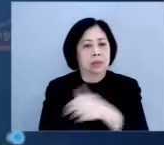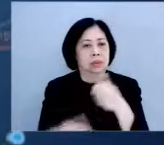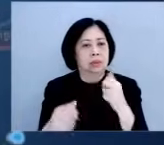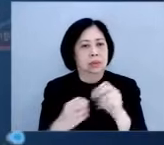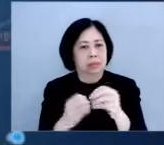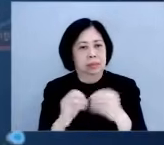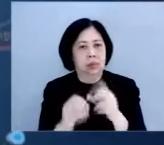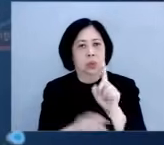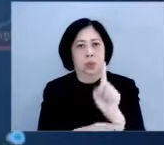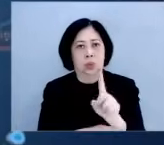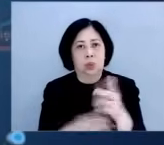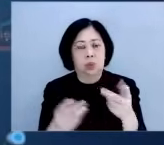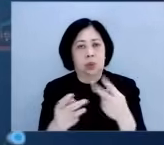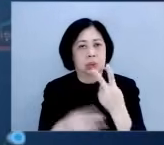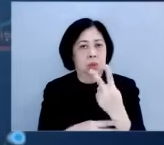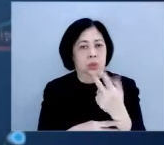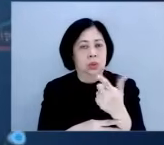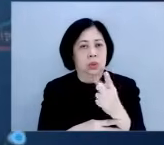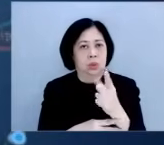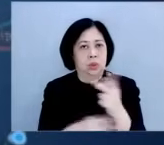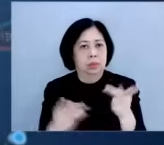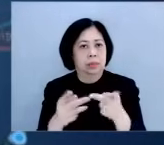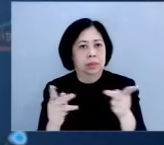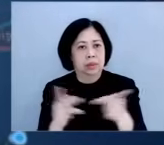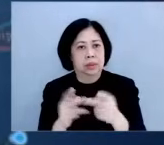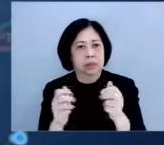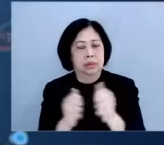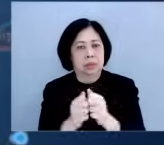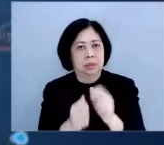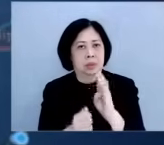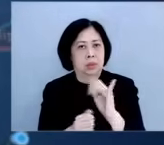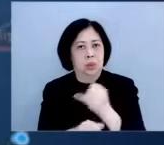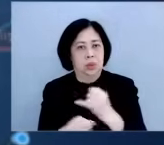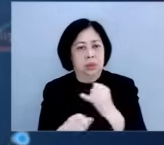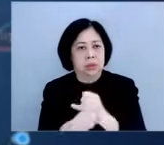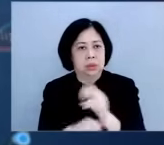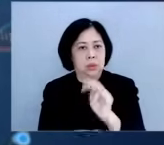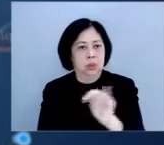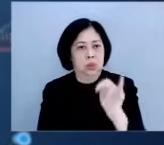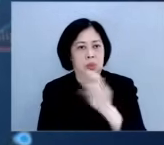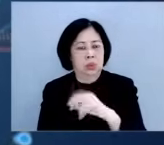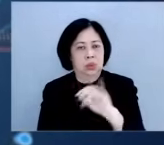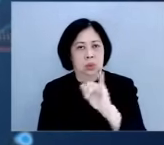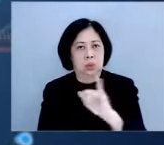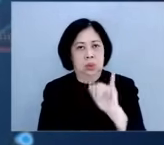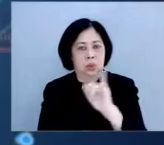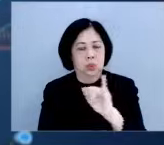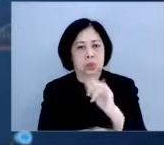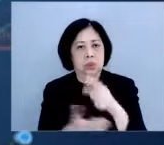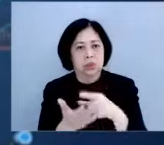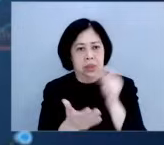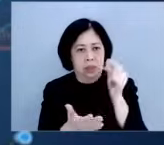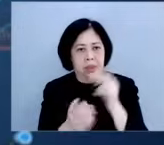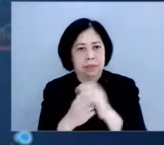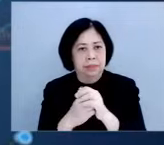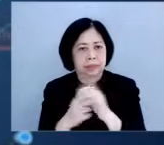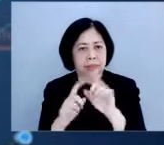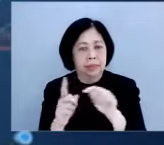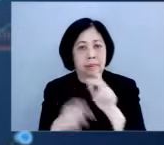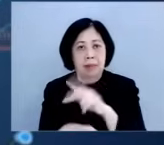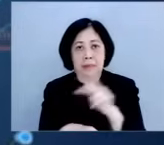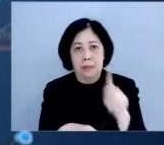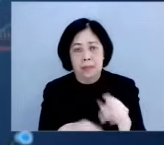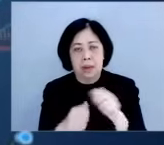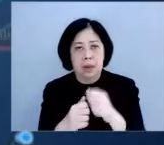1 naman sa 21 lugar kabilang ang Babuyan Islands, Ilocos Norte at Ilocos Tarlac. Gayon din sa Pampanga,